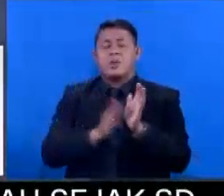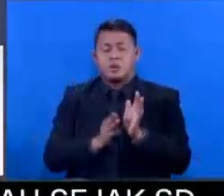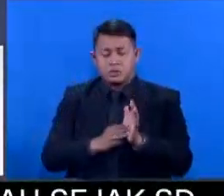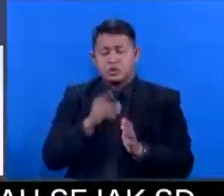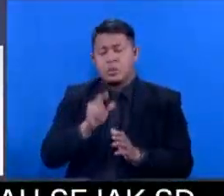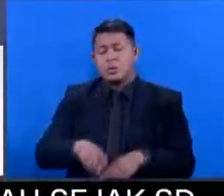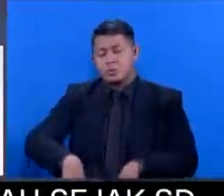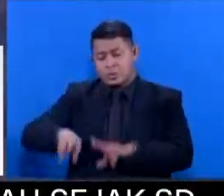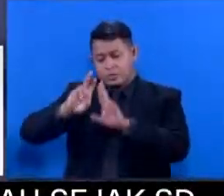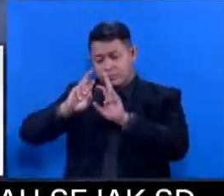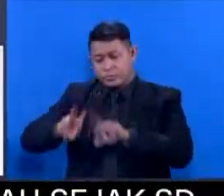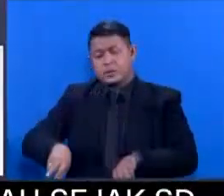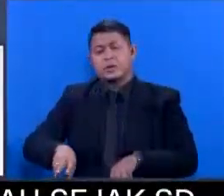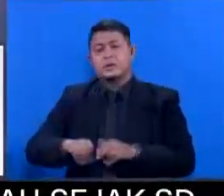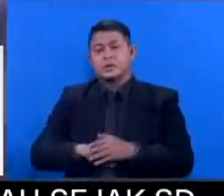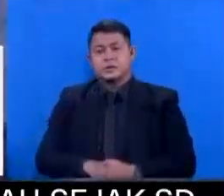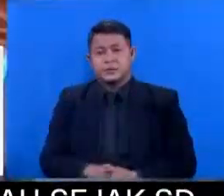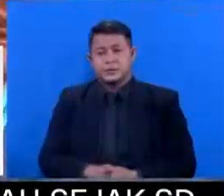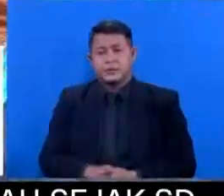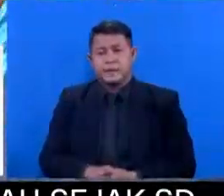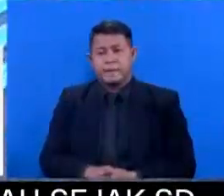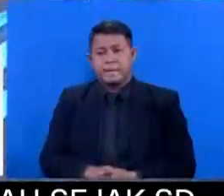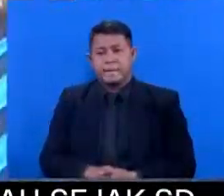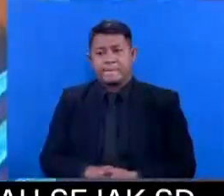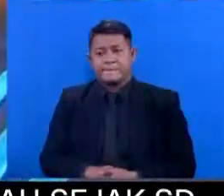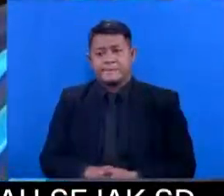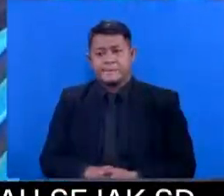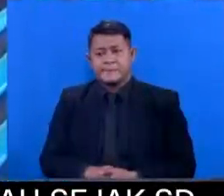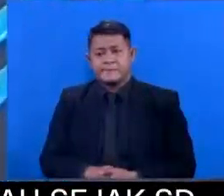untuk keperluan visum.